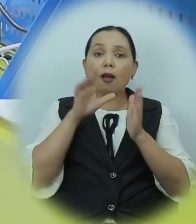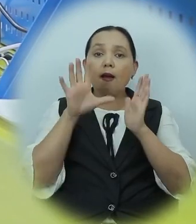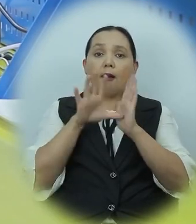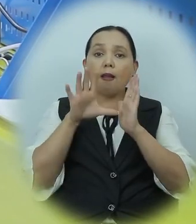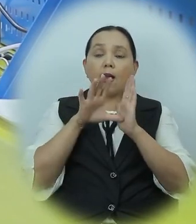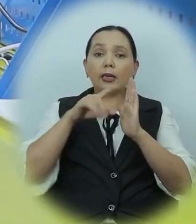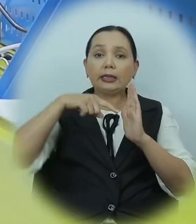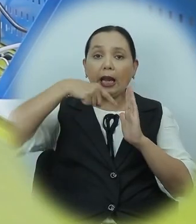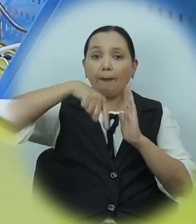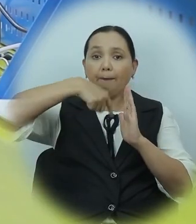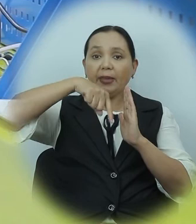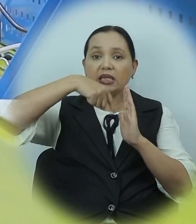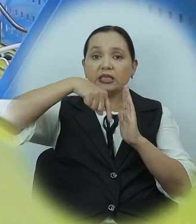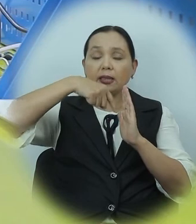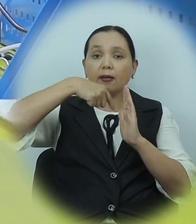elektr mikserni